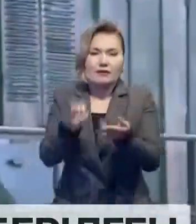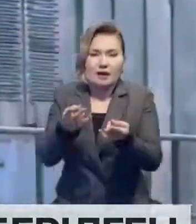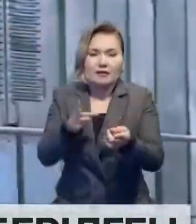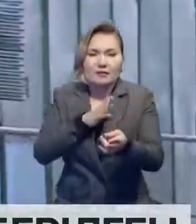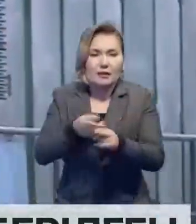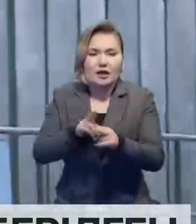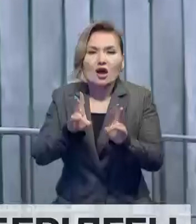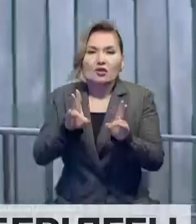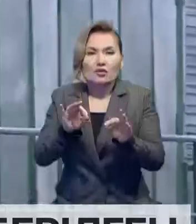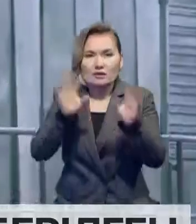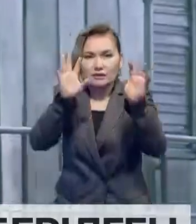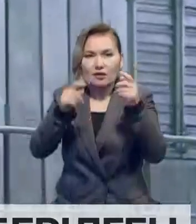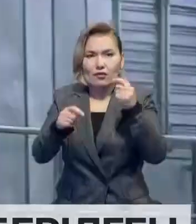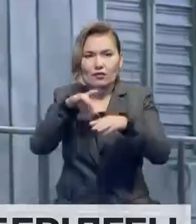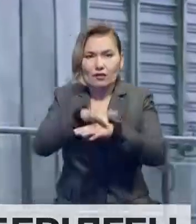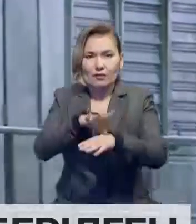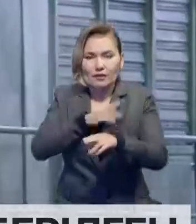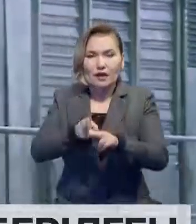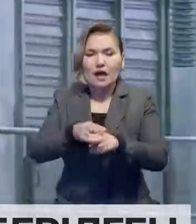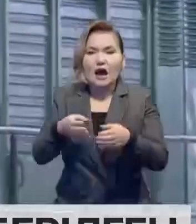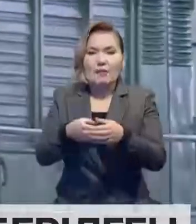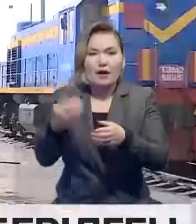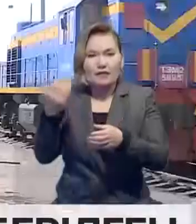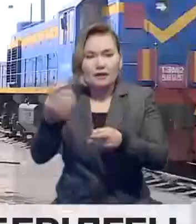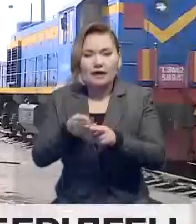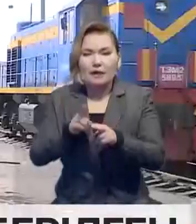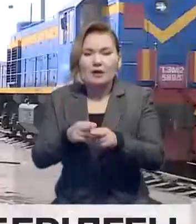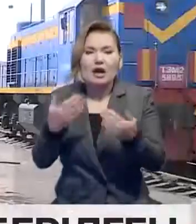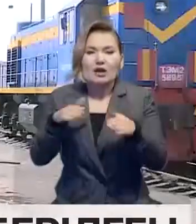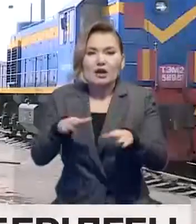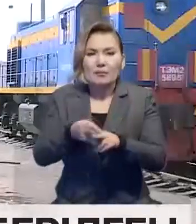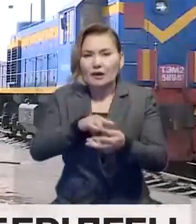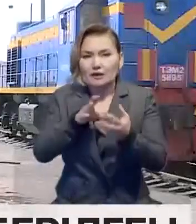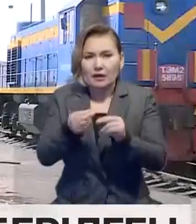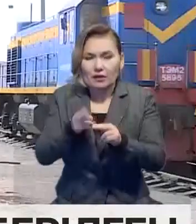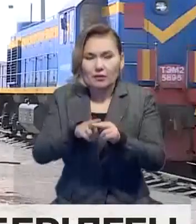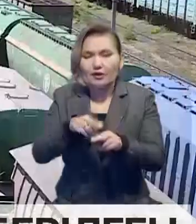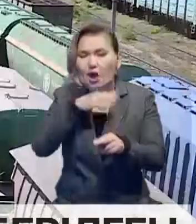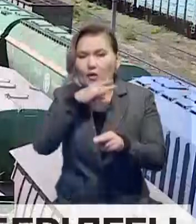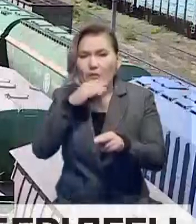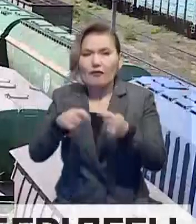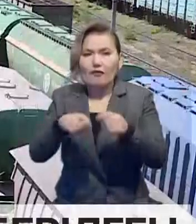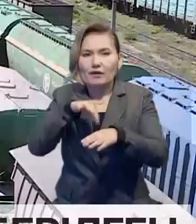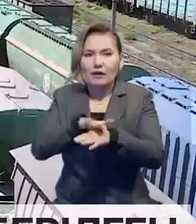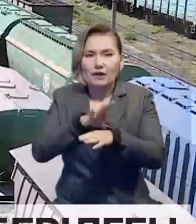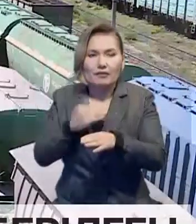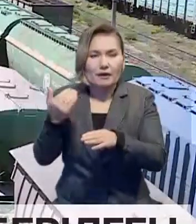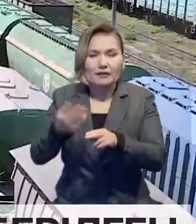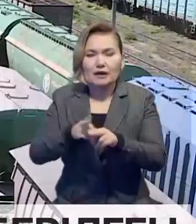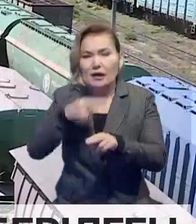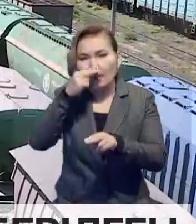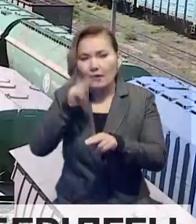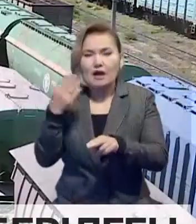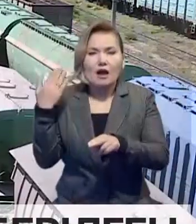көз қысты әрекеттерге жол берілгені анықталды. Компания мен шипажай орындары берген есеп бір-біріне сәйкес келмеген. Қазір осы іске қатысы